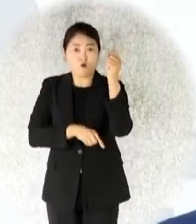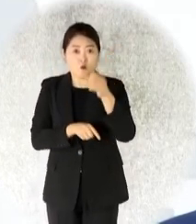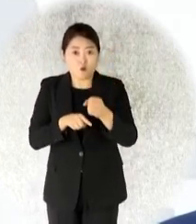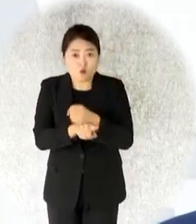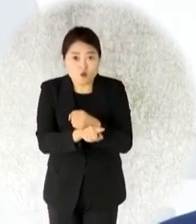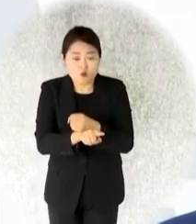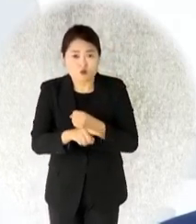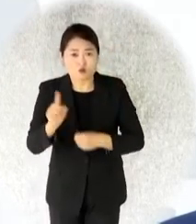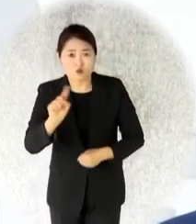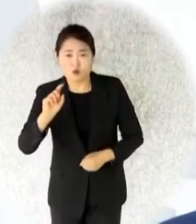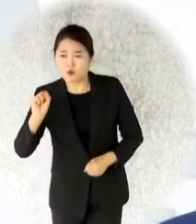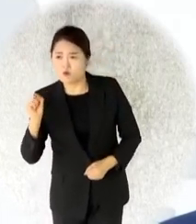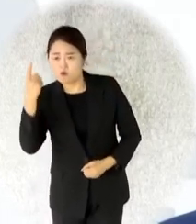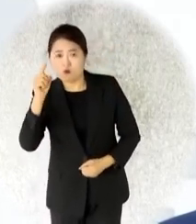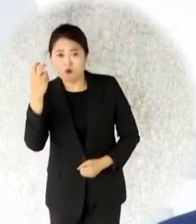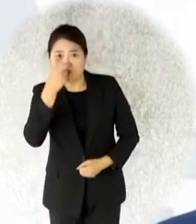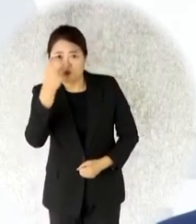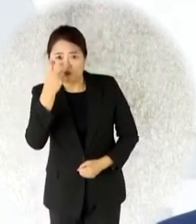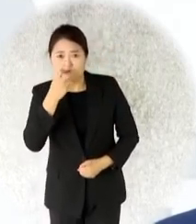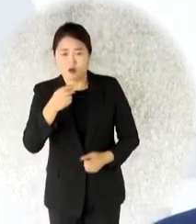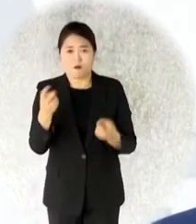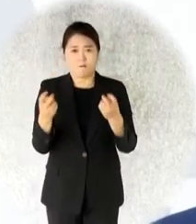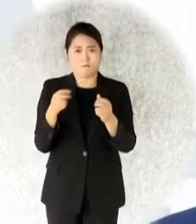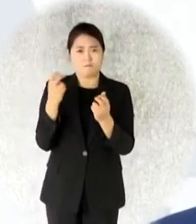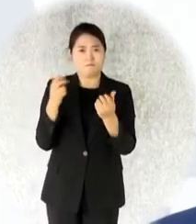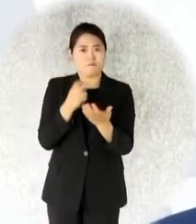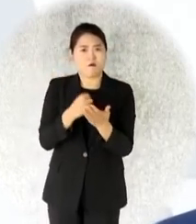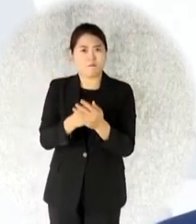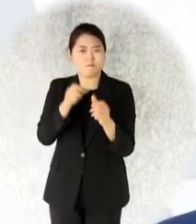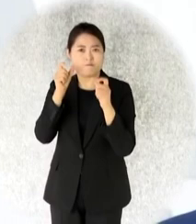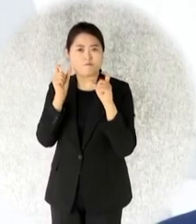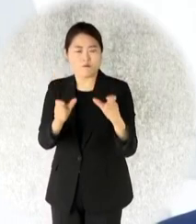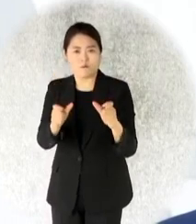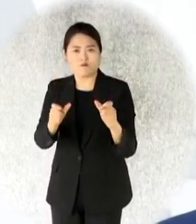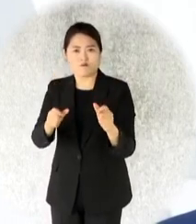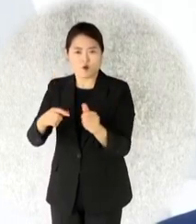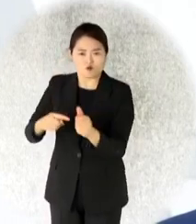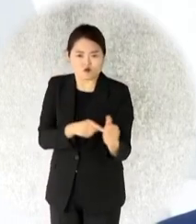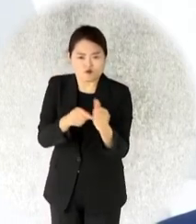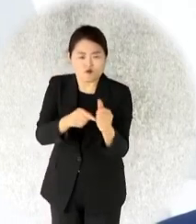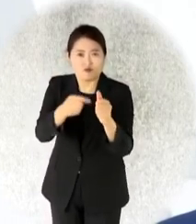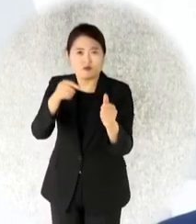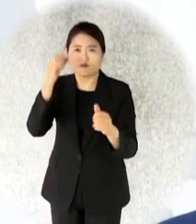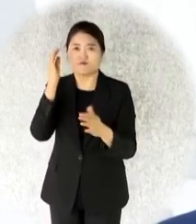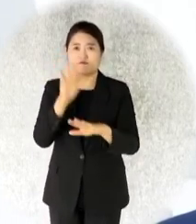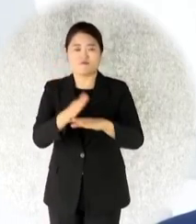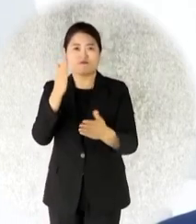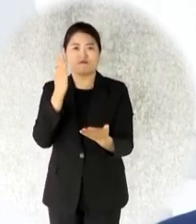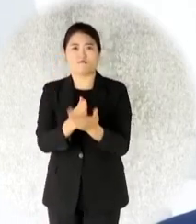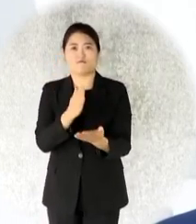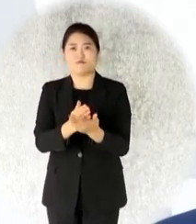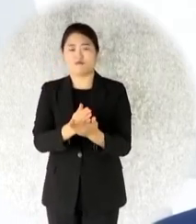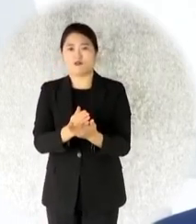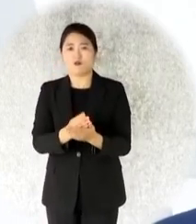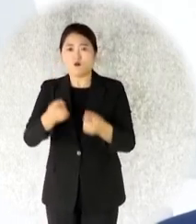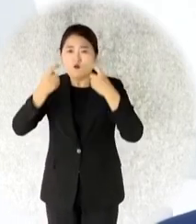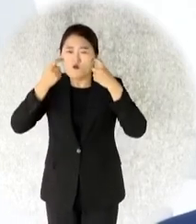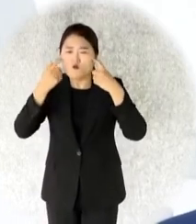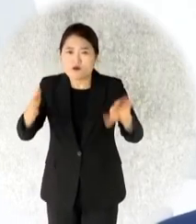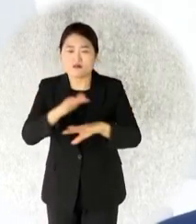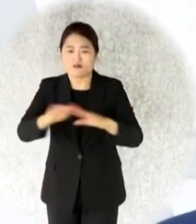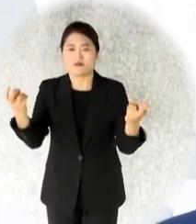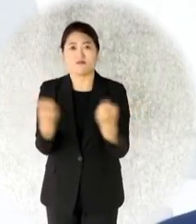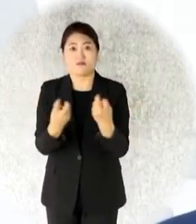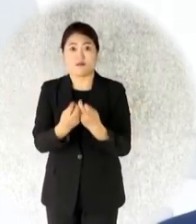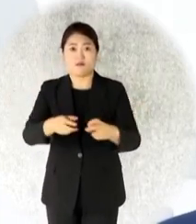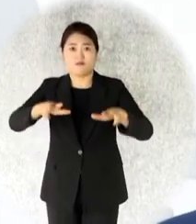엄정 대응 법적 조치 위치 추적 같은 거는 집어치우고 실제적인 대체 인력 지원책을